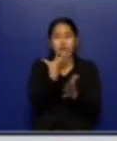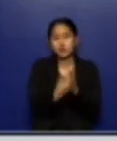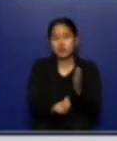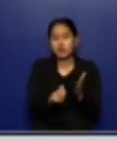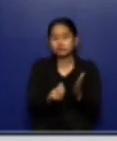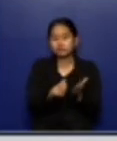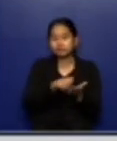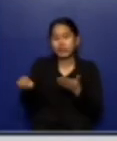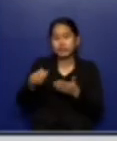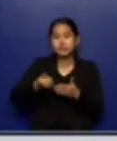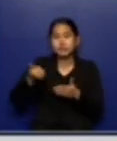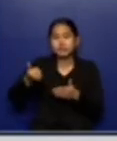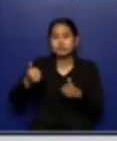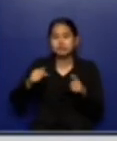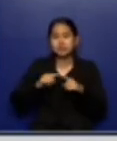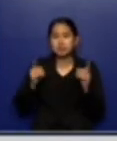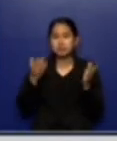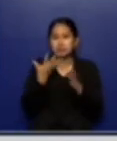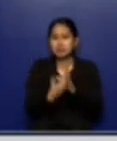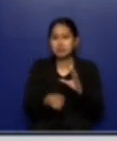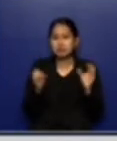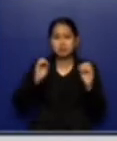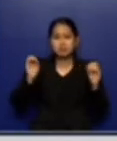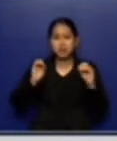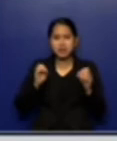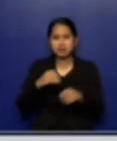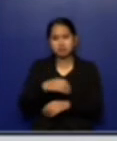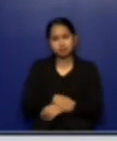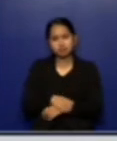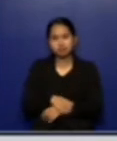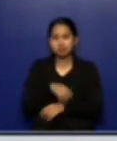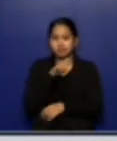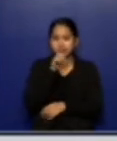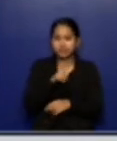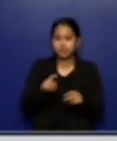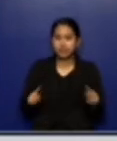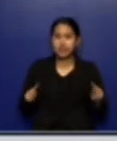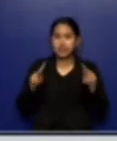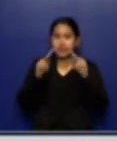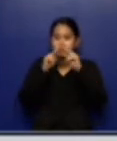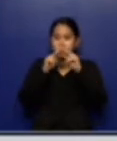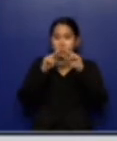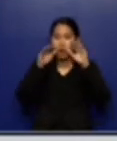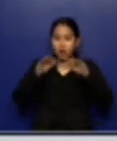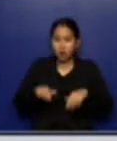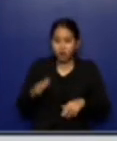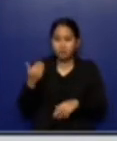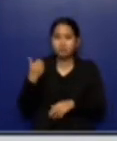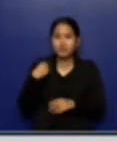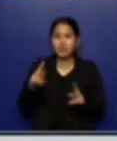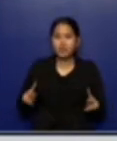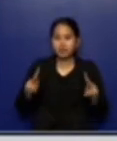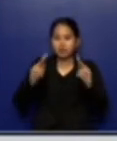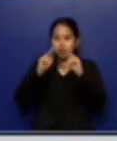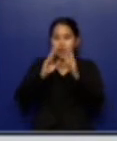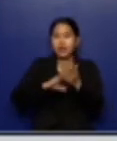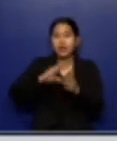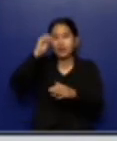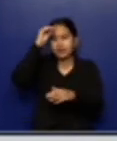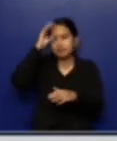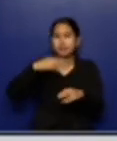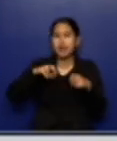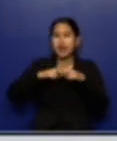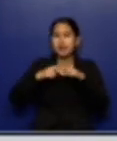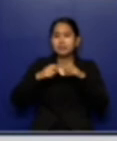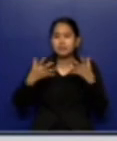ไม่เคยเหลือที่ผ่านมานะครับอันนี้ก็เป็นข้อสังเกตนะครับอันที่สองก็คือกระทรวงที่ลดลงกระทรวงศึกษาผมไม่ติดใจหรอกครับในการจะทำงบ